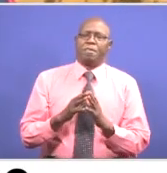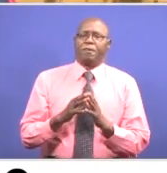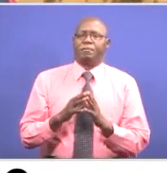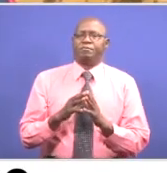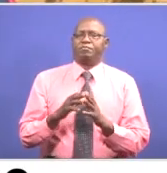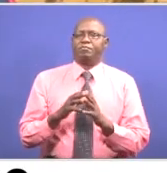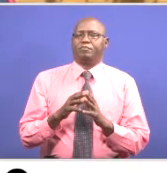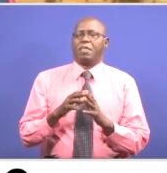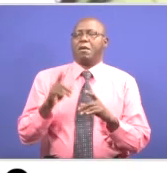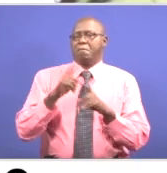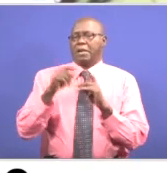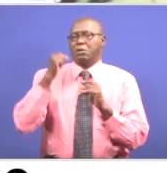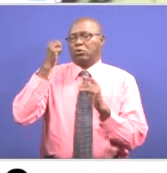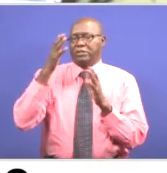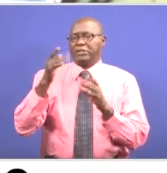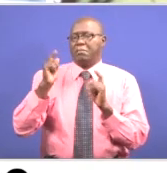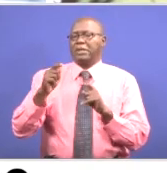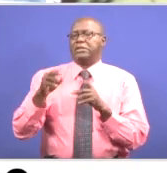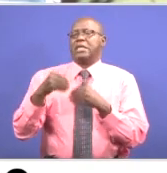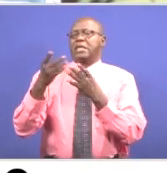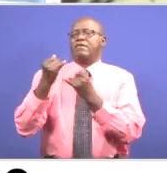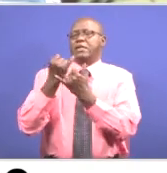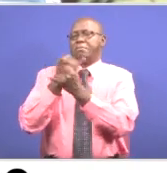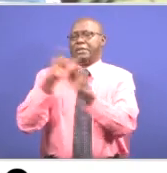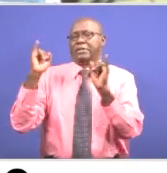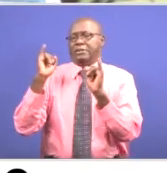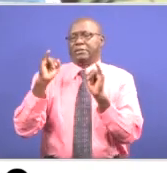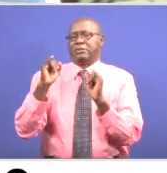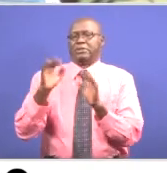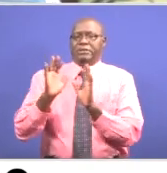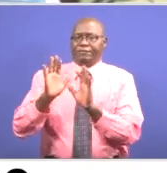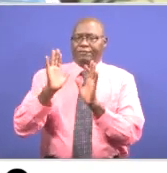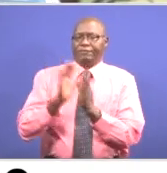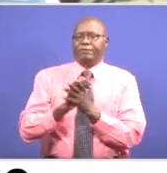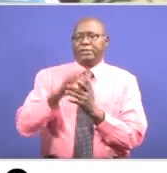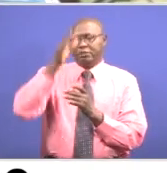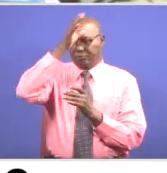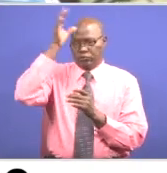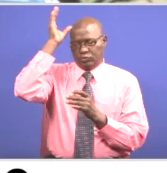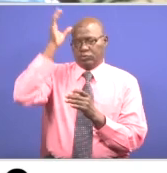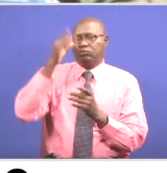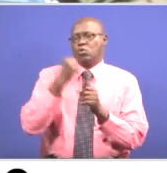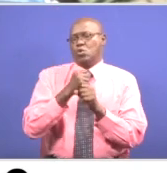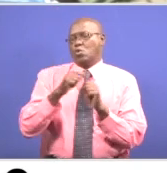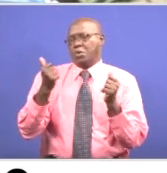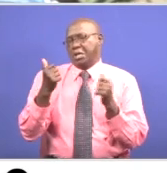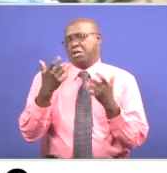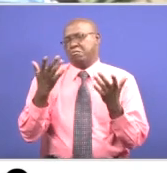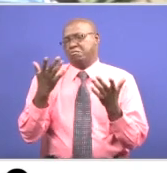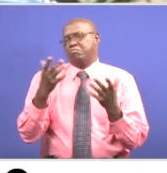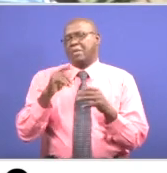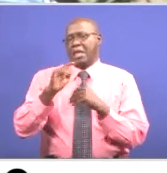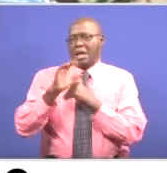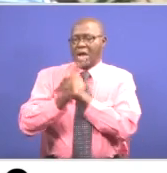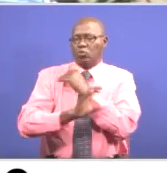wanasiasa wamwacha akuwe independent. Chebukati amefanya kazi mzuri, amefanya vizuri sana, baka inchi imetulia vizuri, tumefurahia uchaguzi